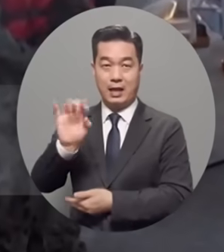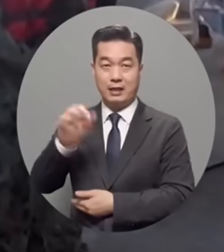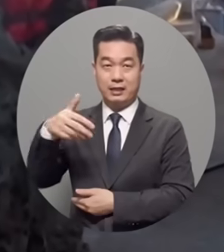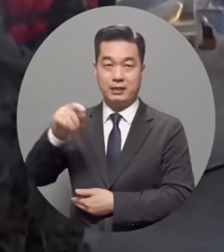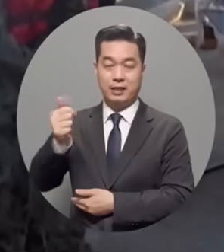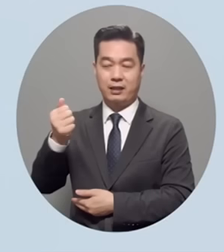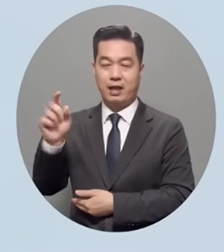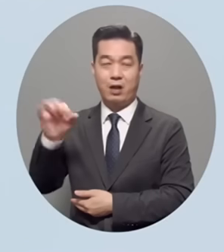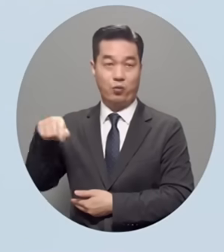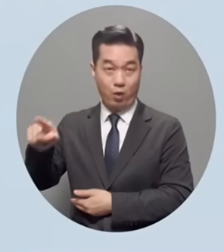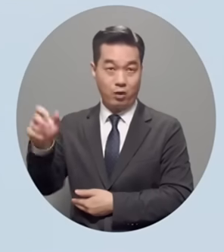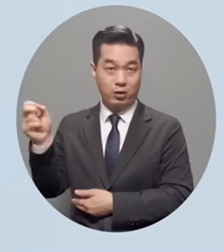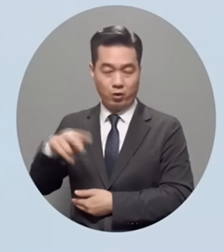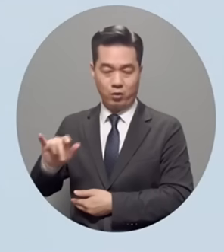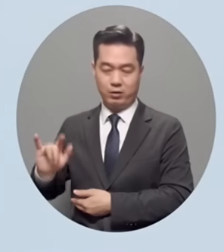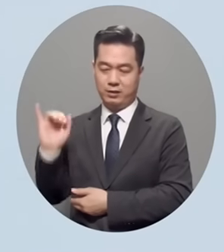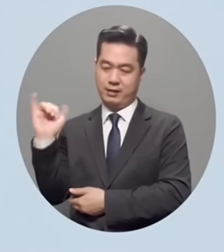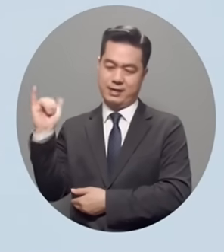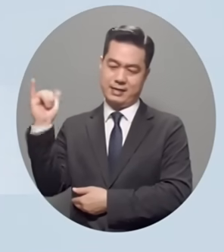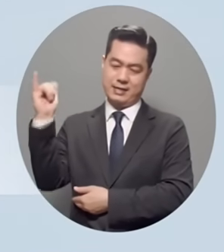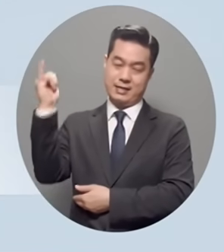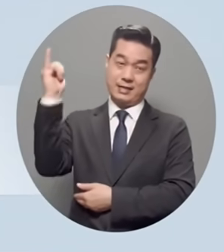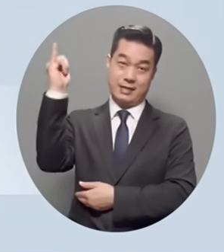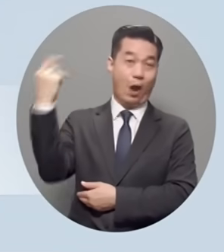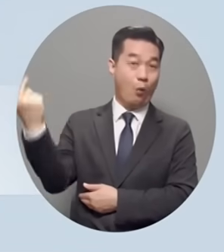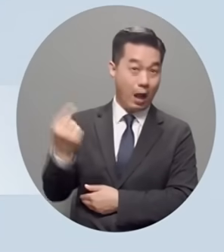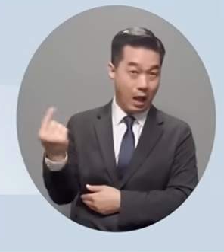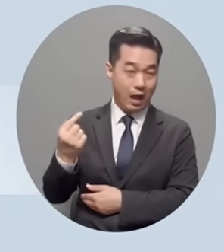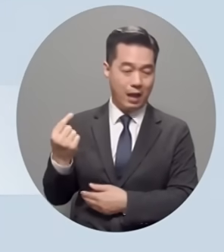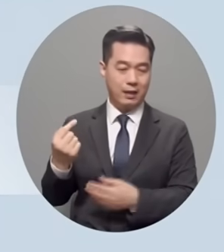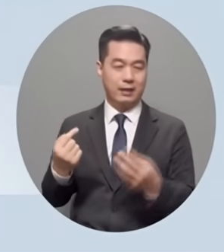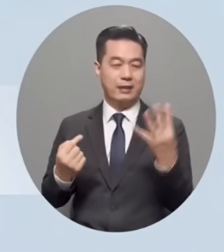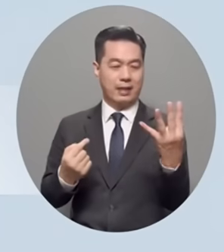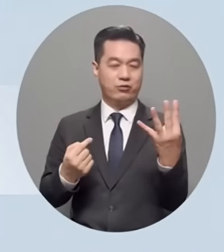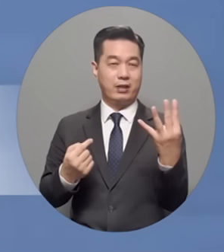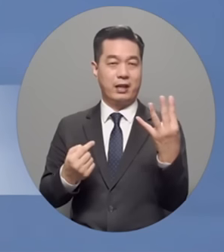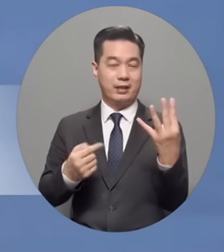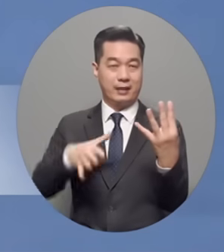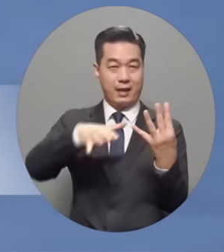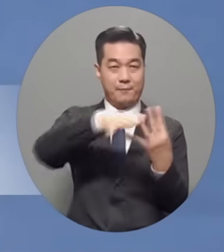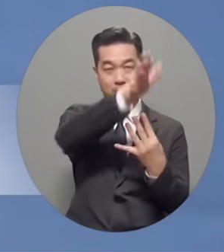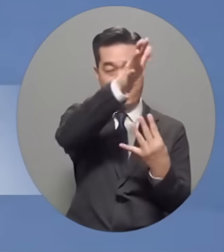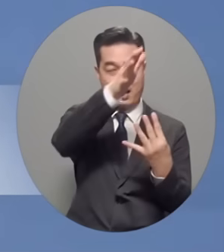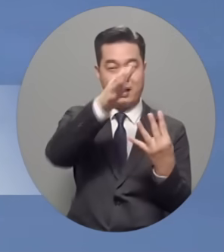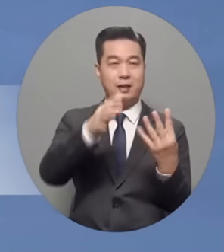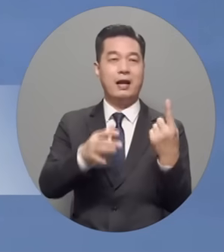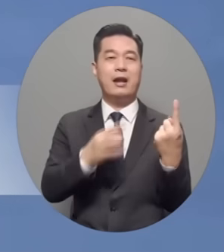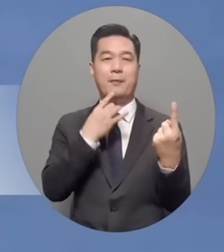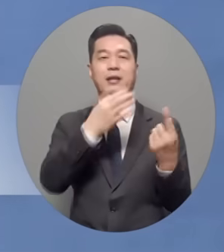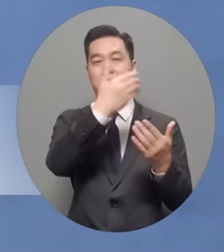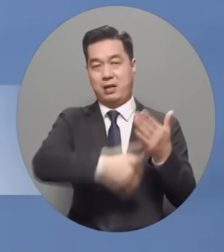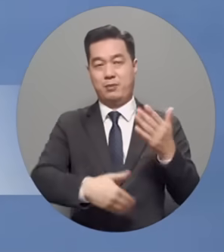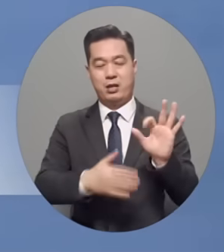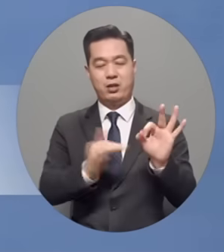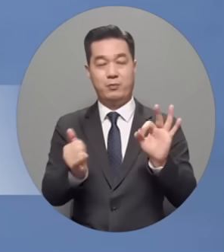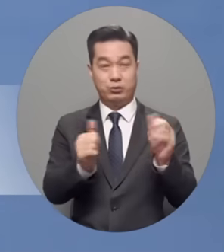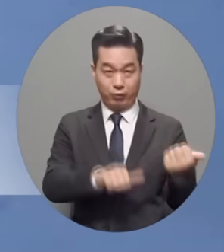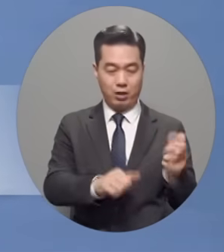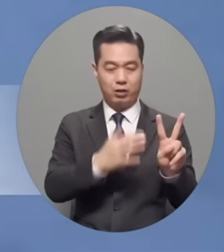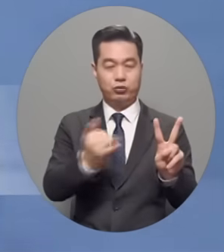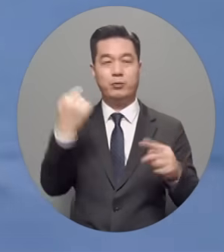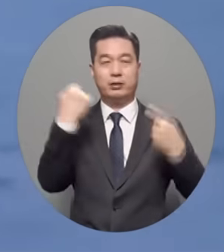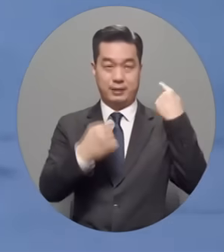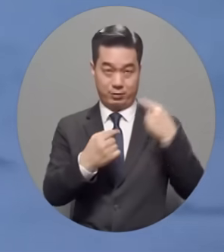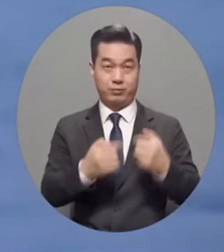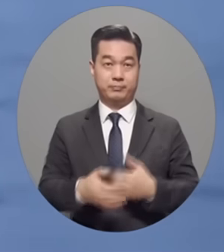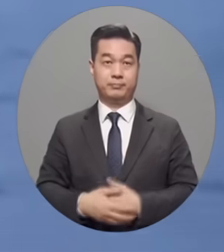출격시켰습니다. 미군 헬기가 4척의 반군 선박 중 3척을 침몰시키면서 후티 반군 10명이 사망하고 2명이 다친 것으로